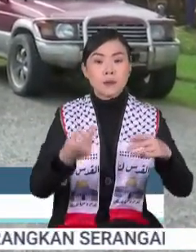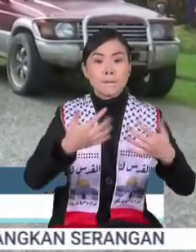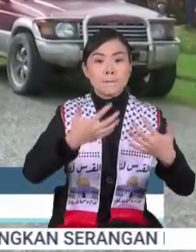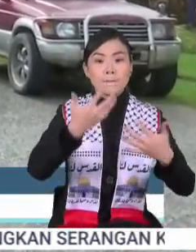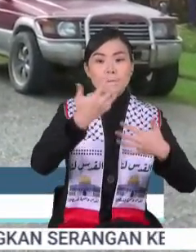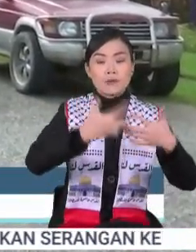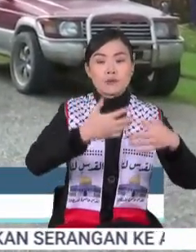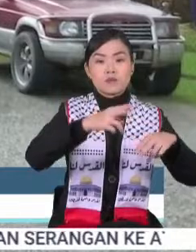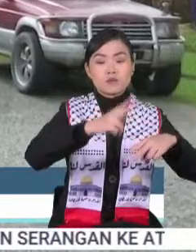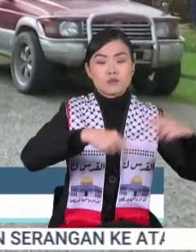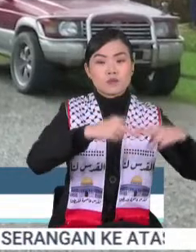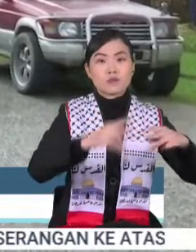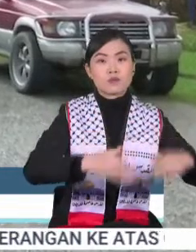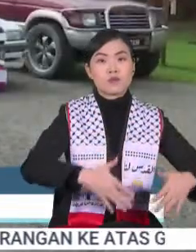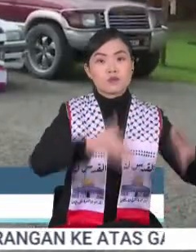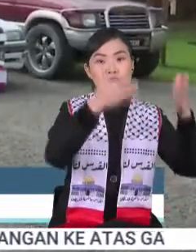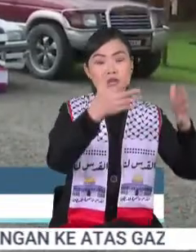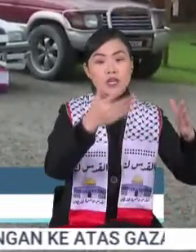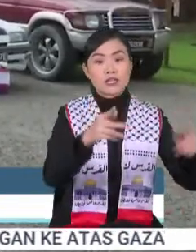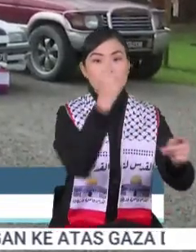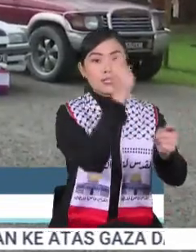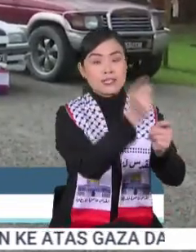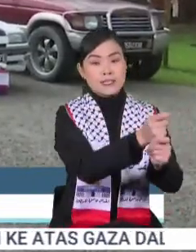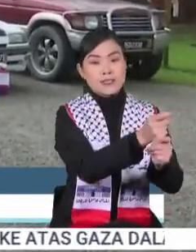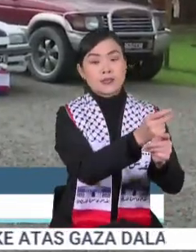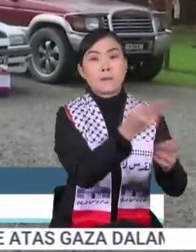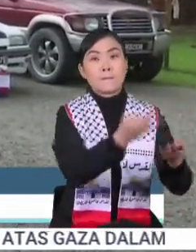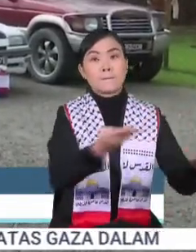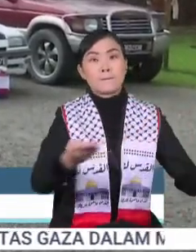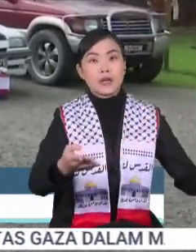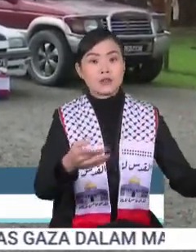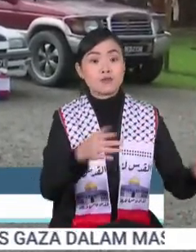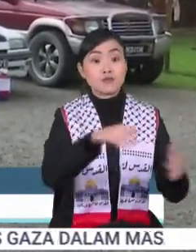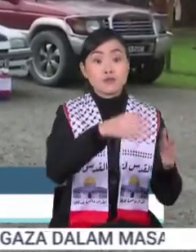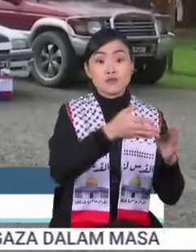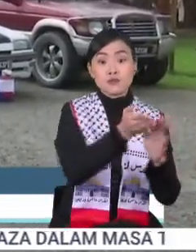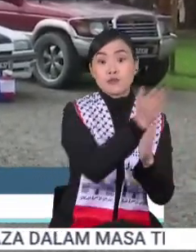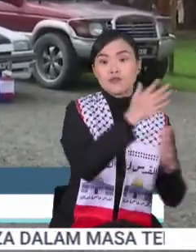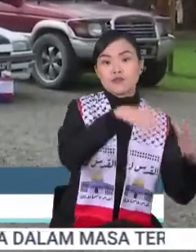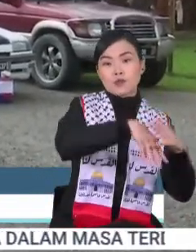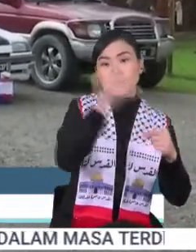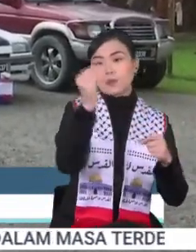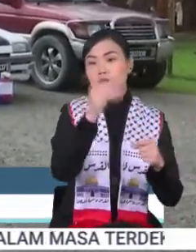persendirian danj transit penyimpanan barang kawalan sebelum diseludup ke Negara